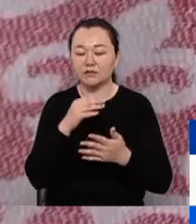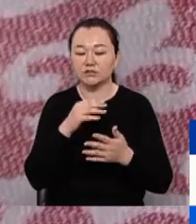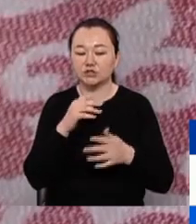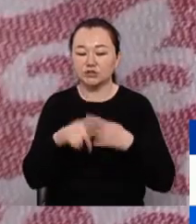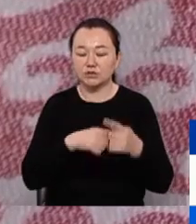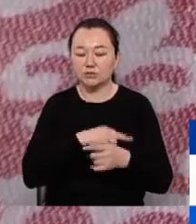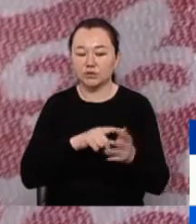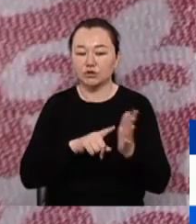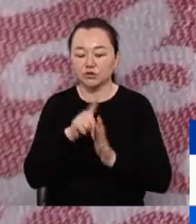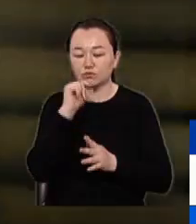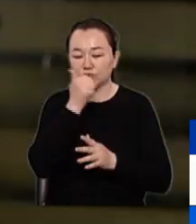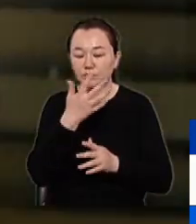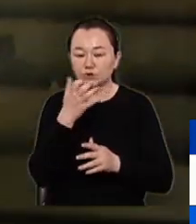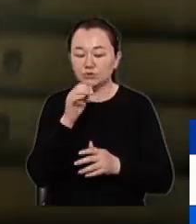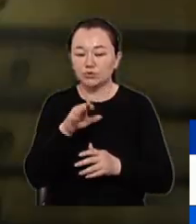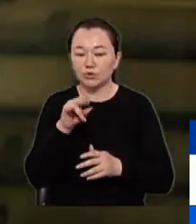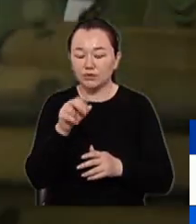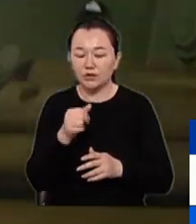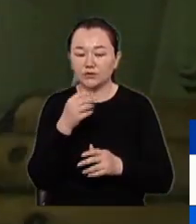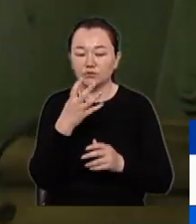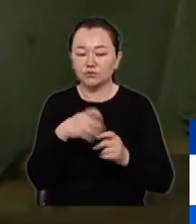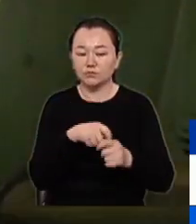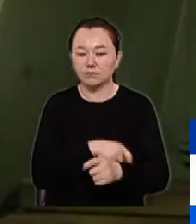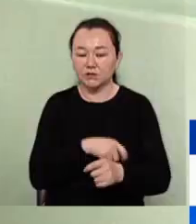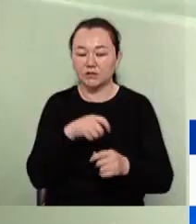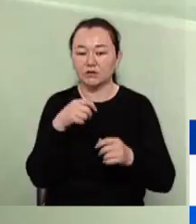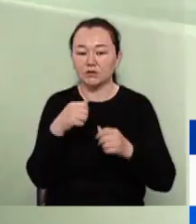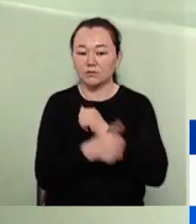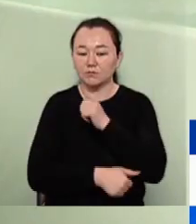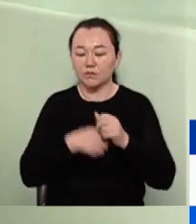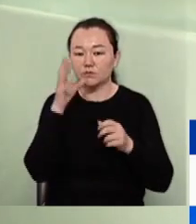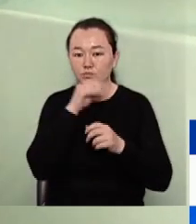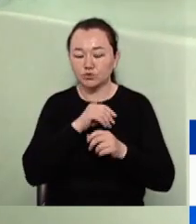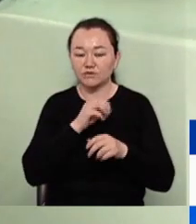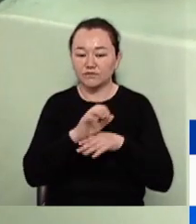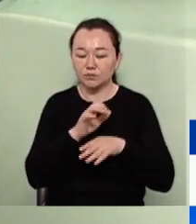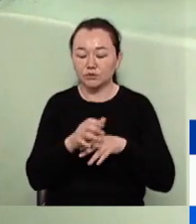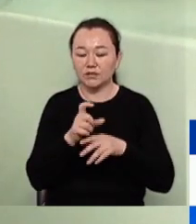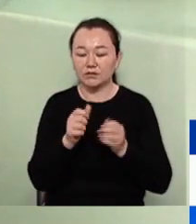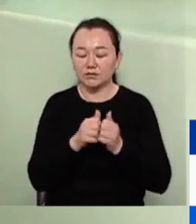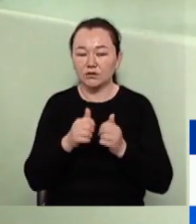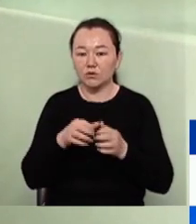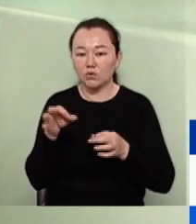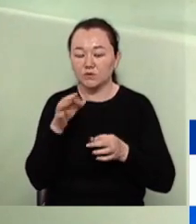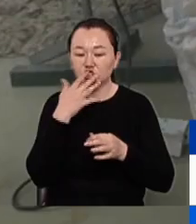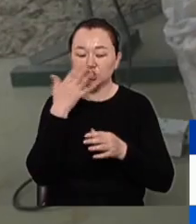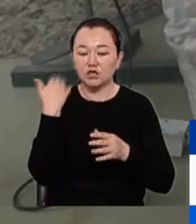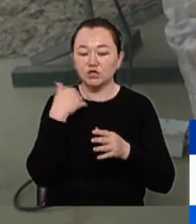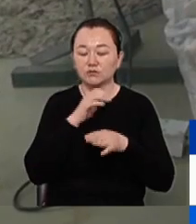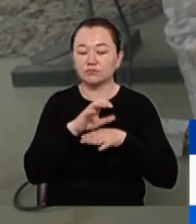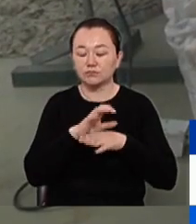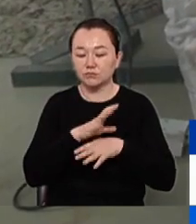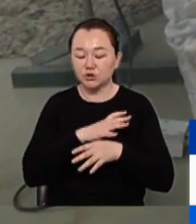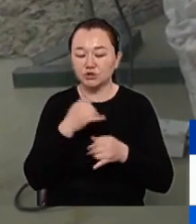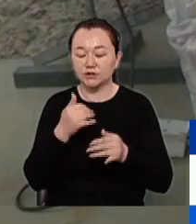қосылған фабрика жылына 500 тонна жүн өңдеп 400 мың метр мата шығаруға қауқарлы. Бұған дейін өнімді көрші облыстар мен шетелге экспорттайтын.